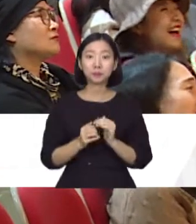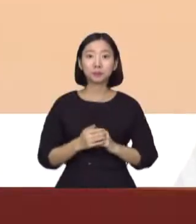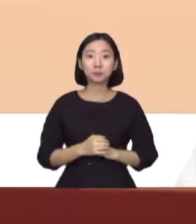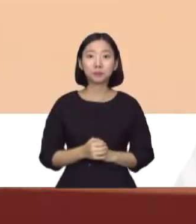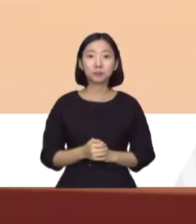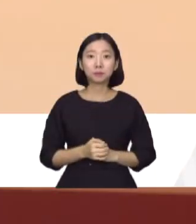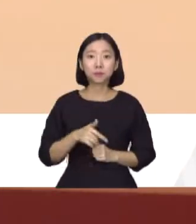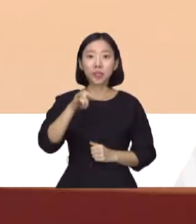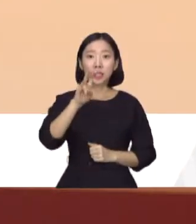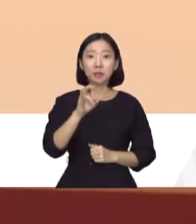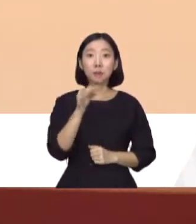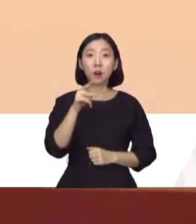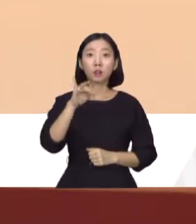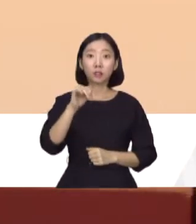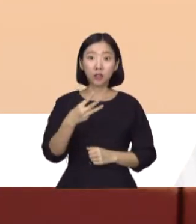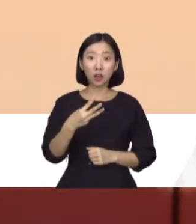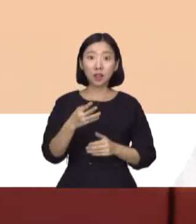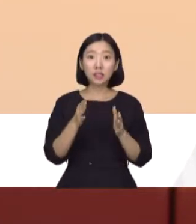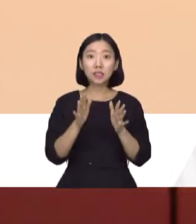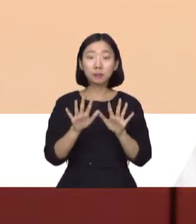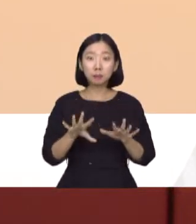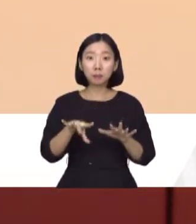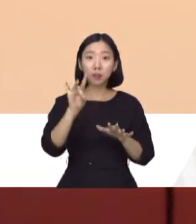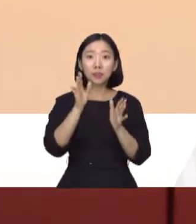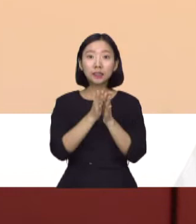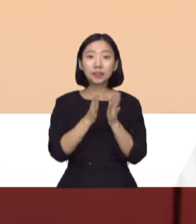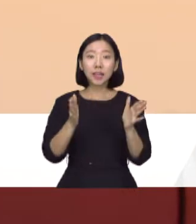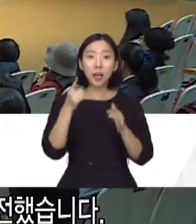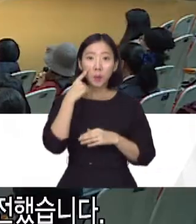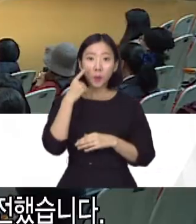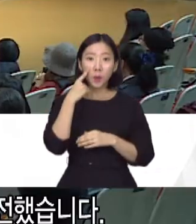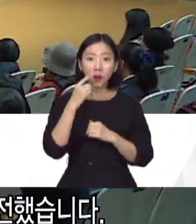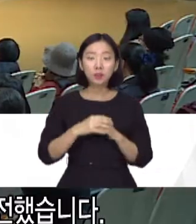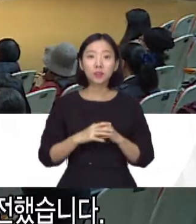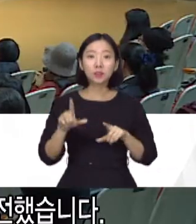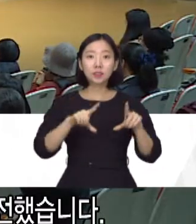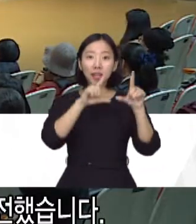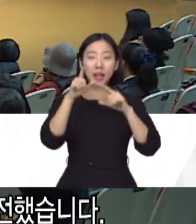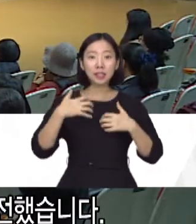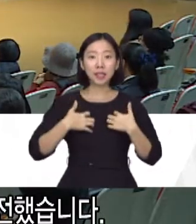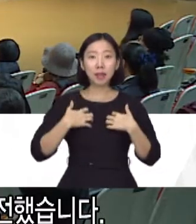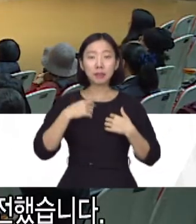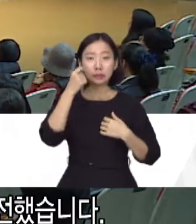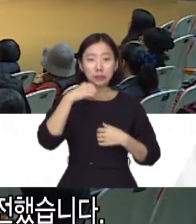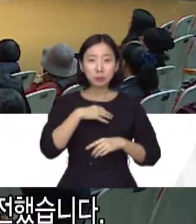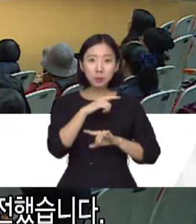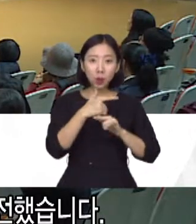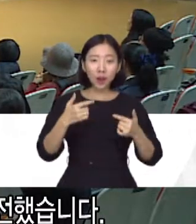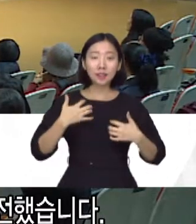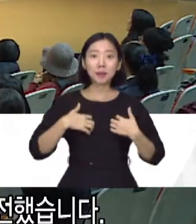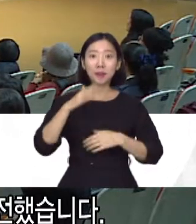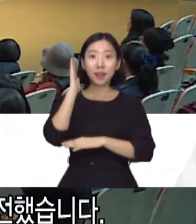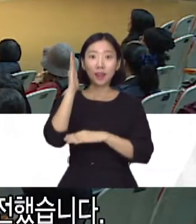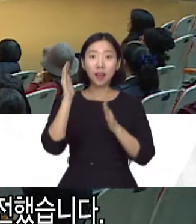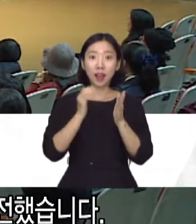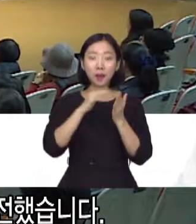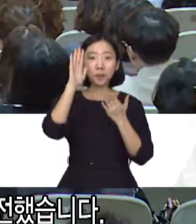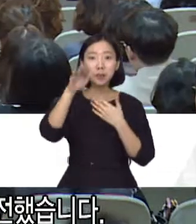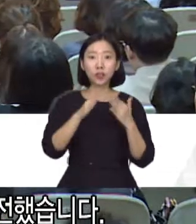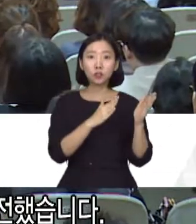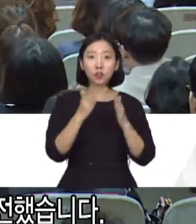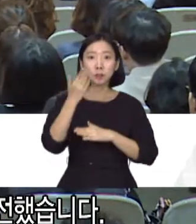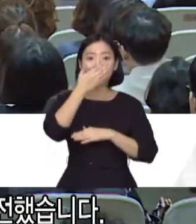모였습니다. 김영철 씨는 일단 시작하쇼라는 주제로 인생의 희로애락을 유쾌하게 풀어가며 미래를